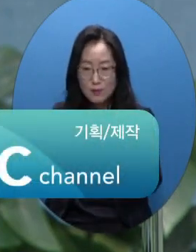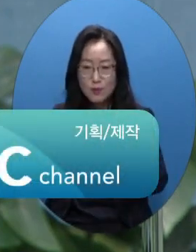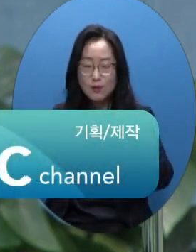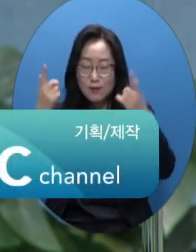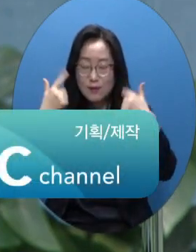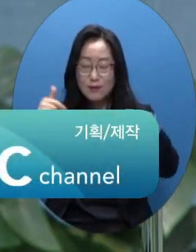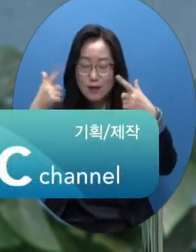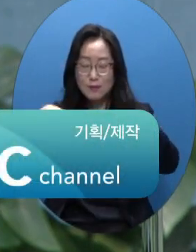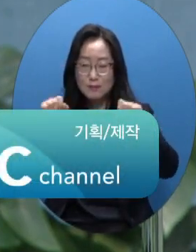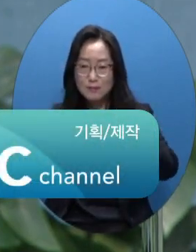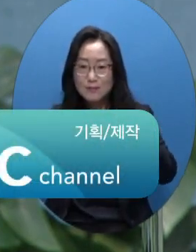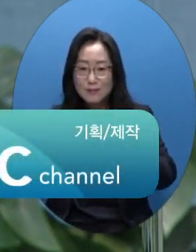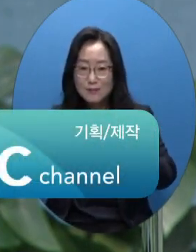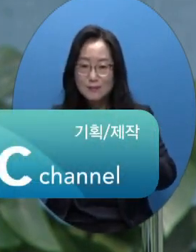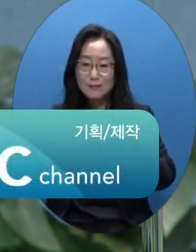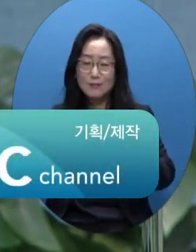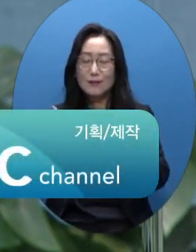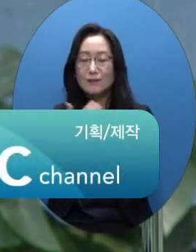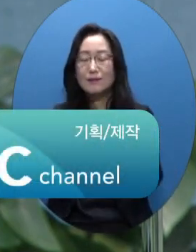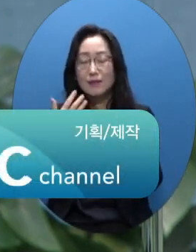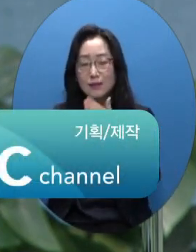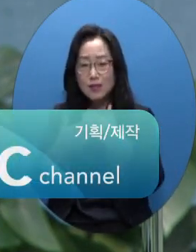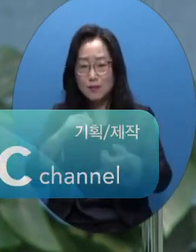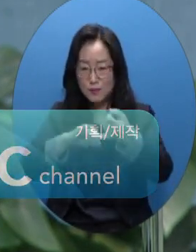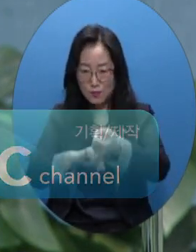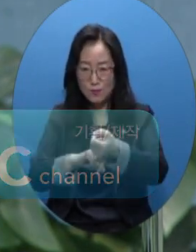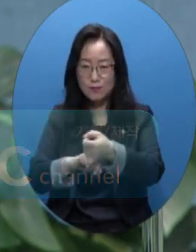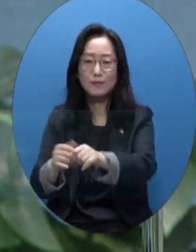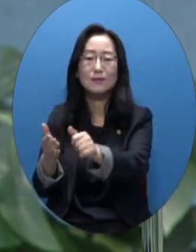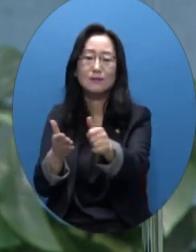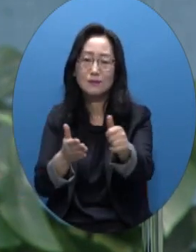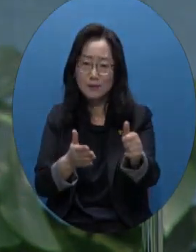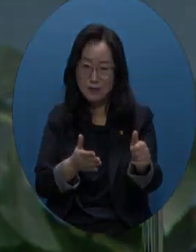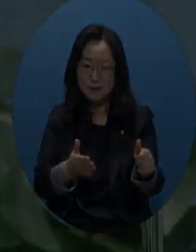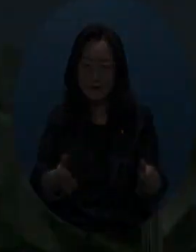살아 역사하는 주님의 은혜를 체험하며 살아가는 신앙인이 되기를 바랍니다